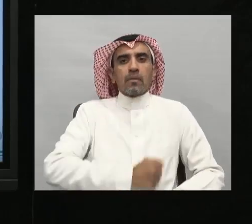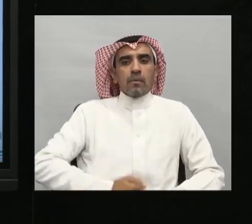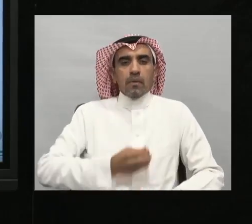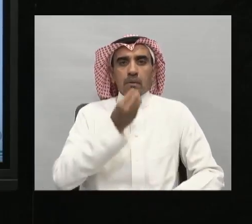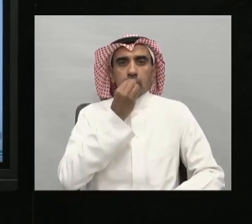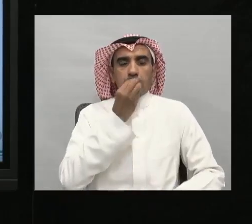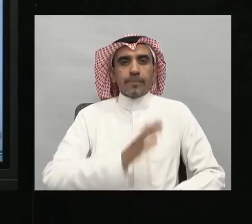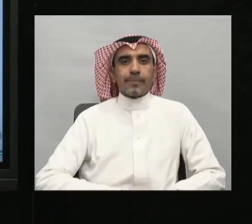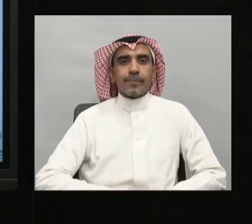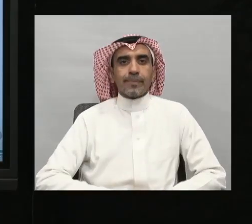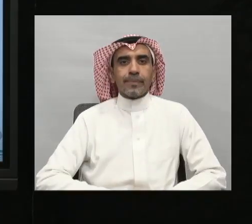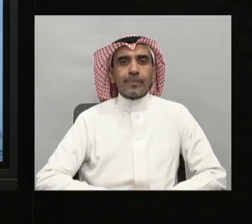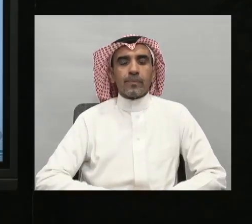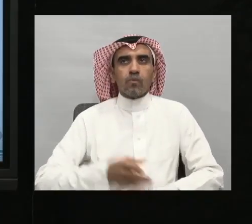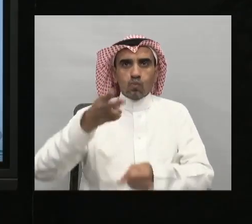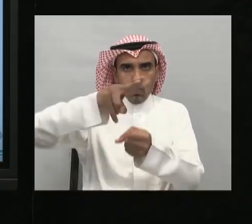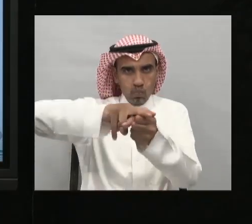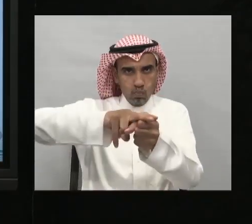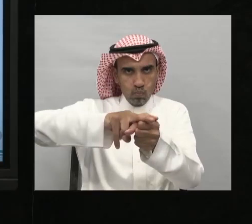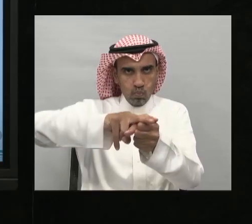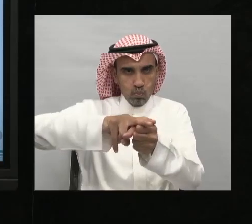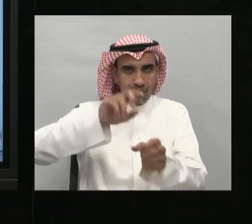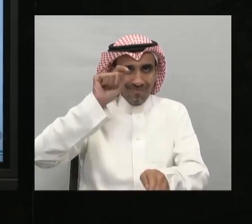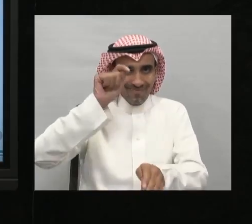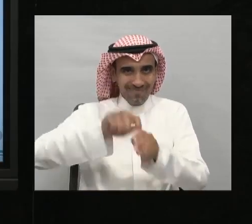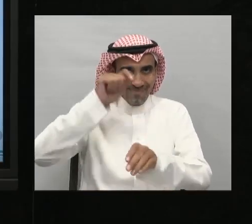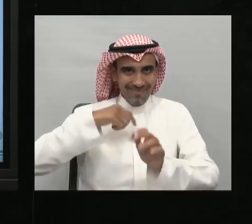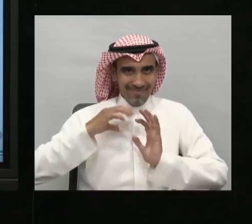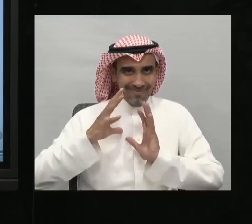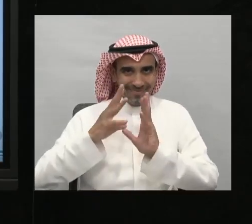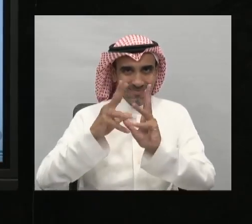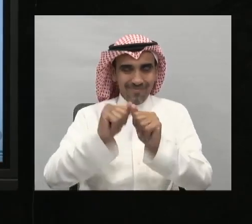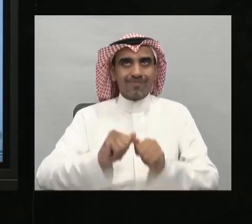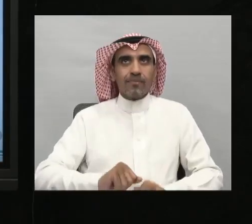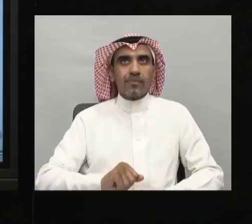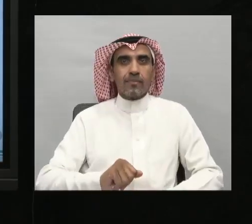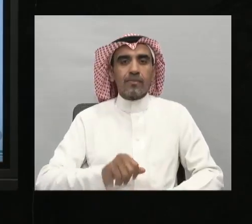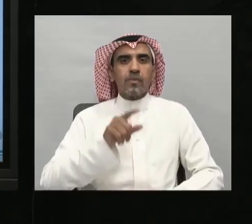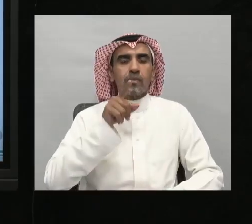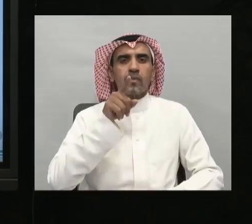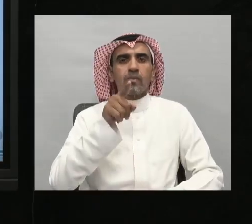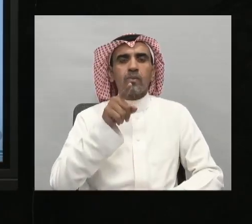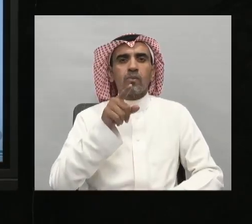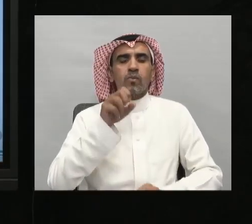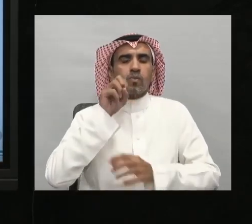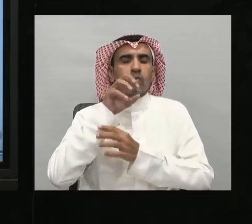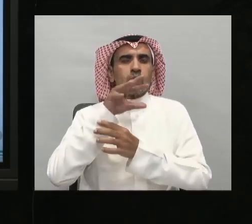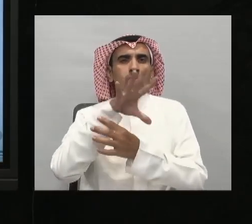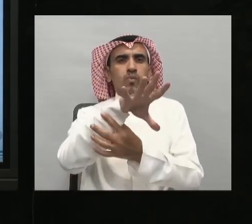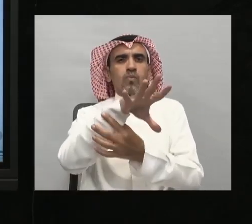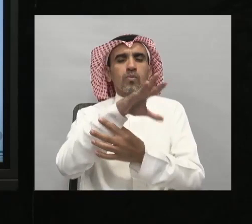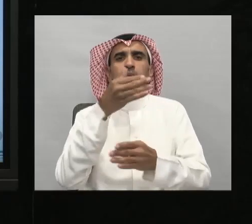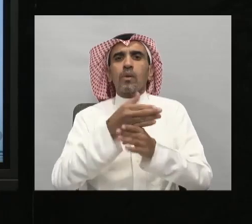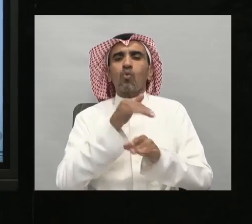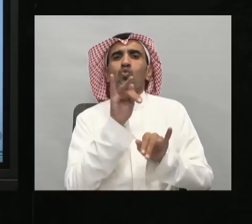الغذاء. أيضا اللاسعات كما ذكرنا قبل قليل نوع التناظر لها هو تناظر ماذا؟ شعاعي، لأنها